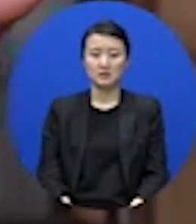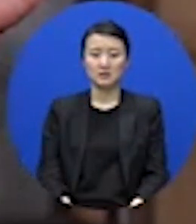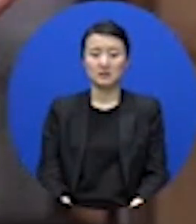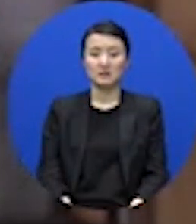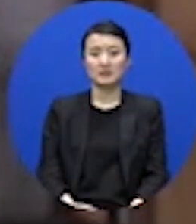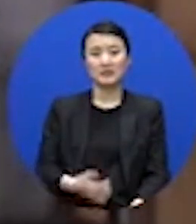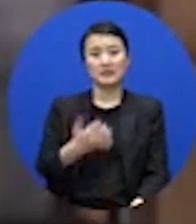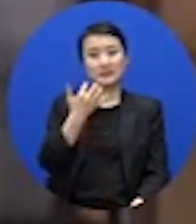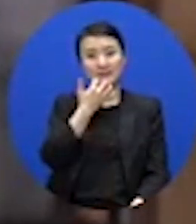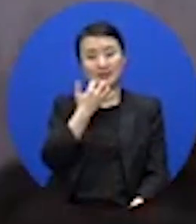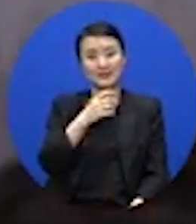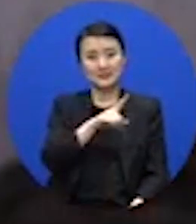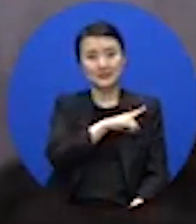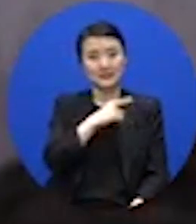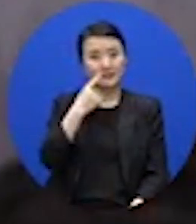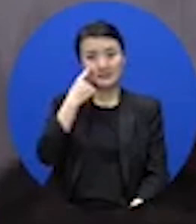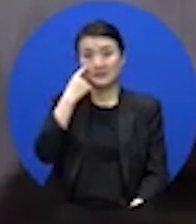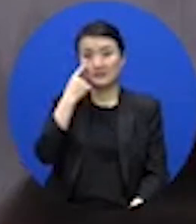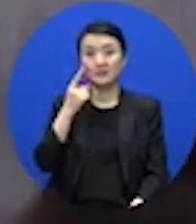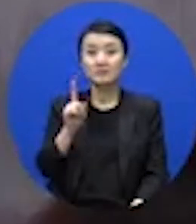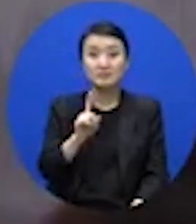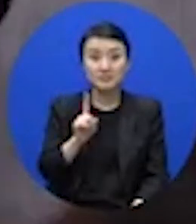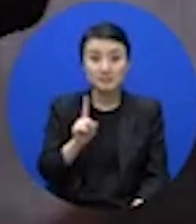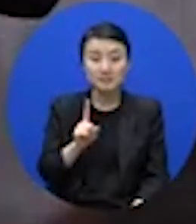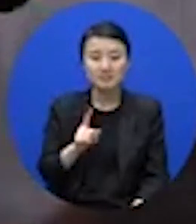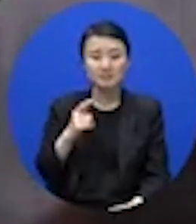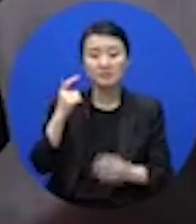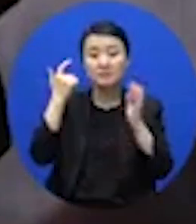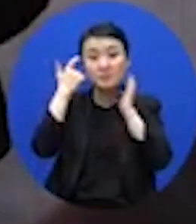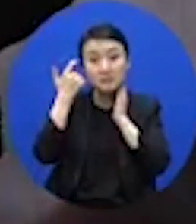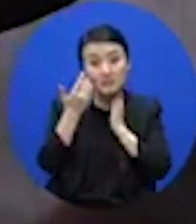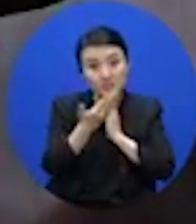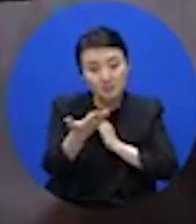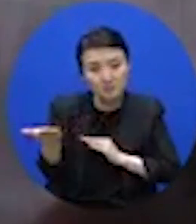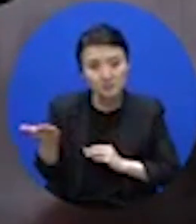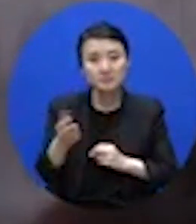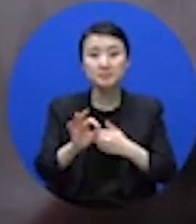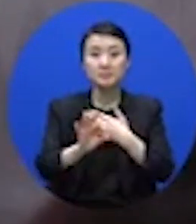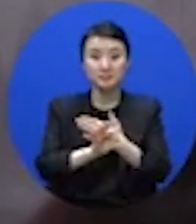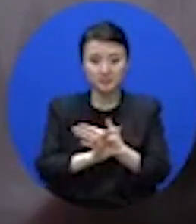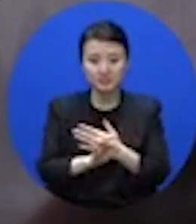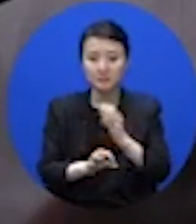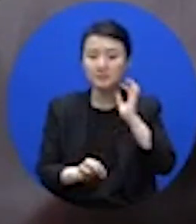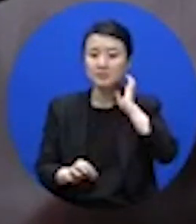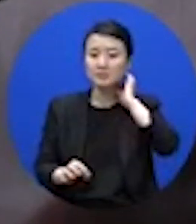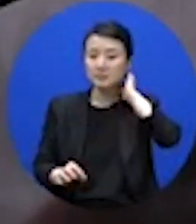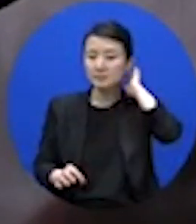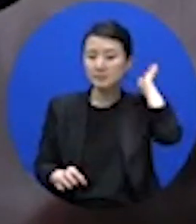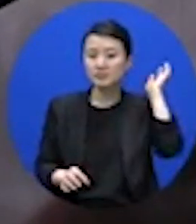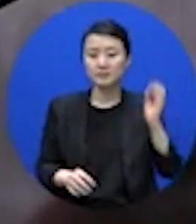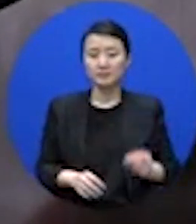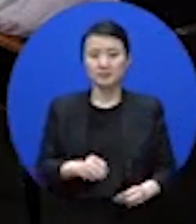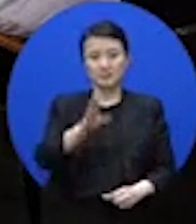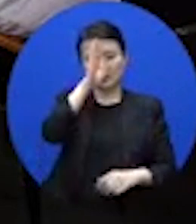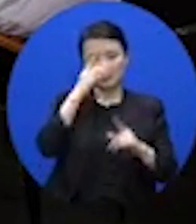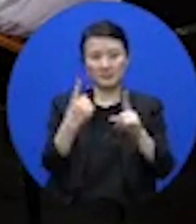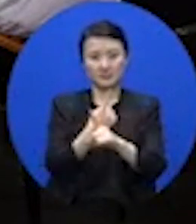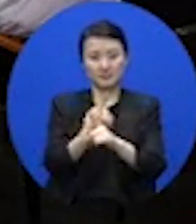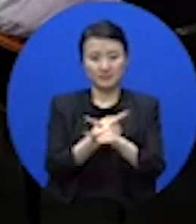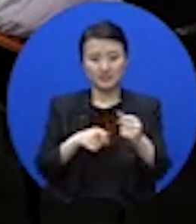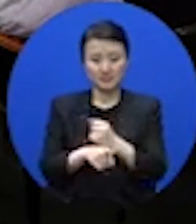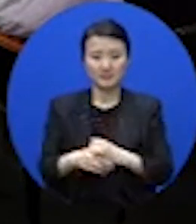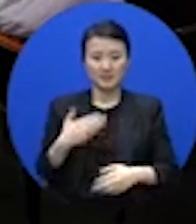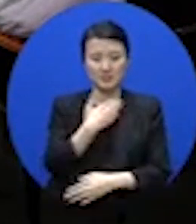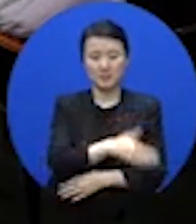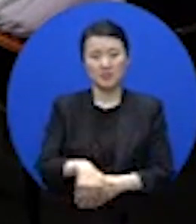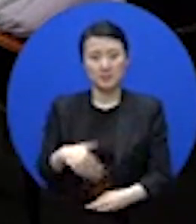노란색, 파란색, 빨간색 중에 제일 와닿을까요? 라고 제가 치료할 때 치료한다고 꼭 아픈 사람, 몸이